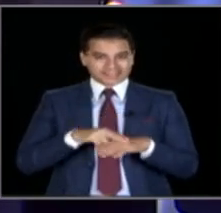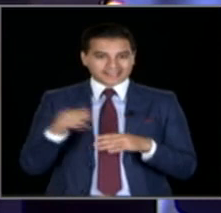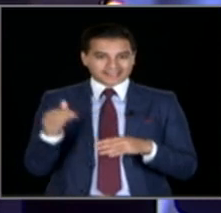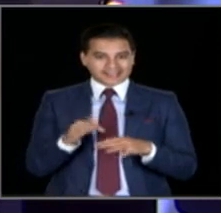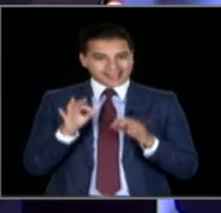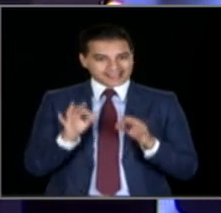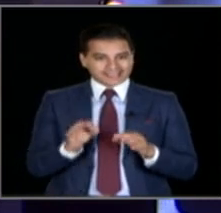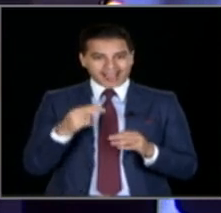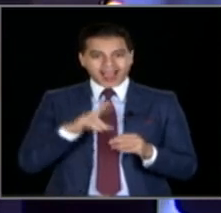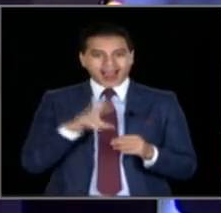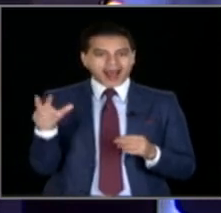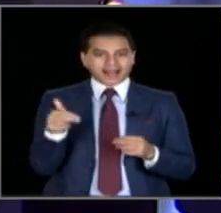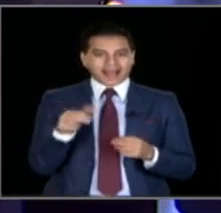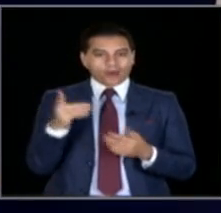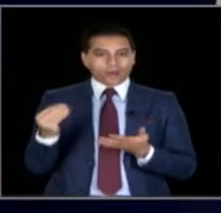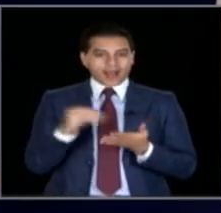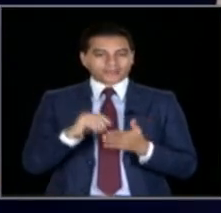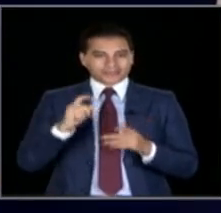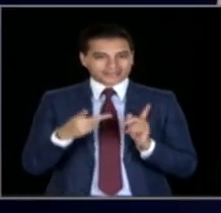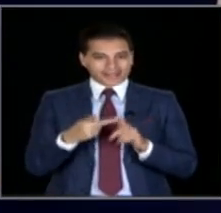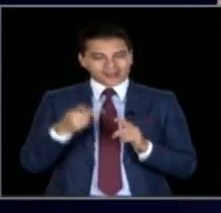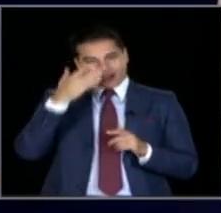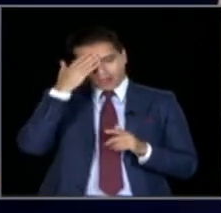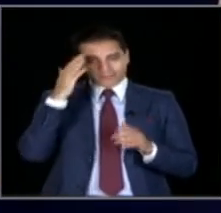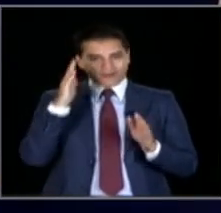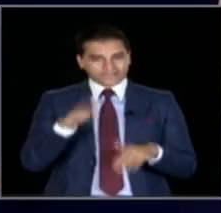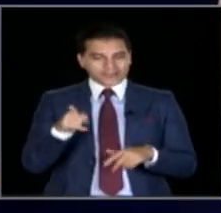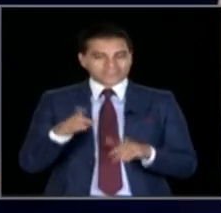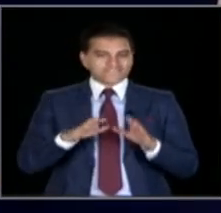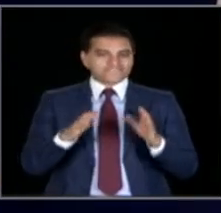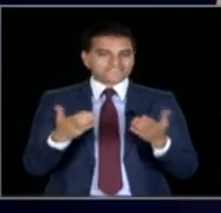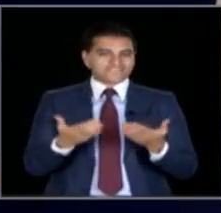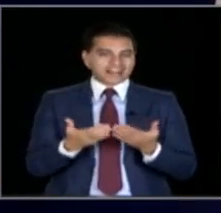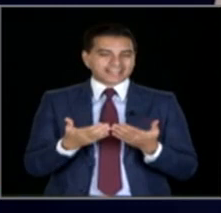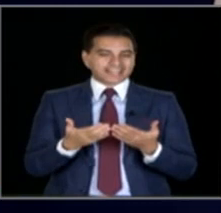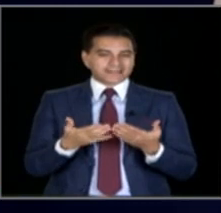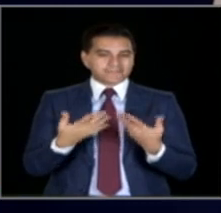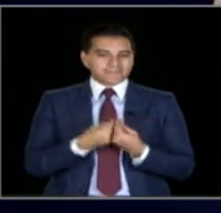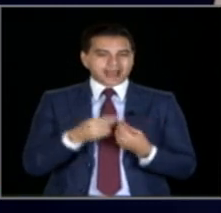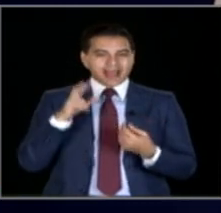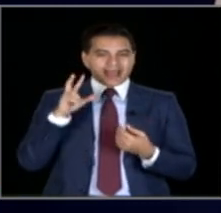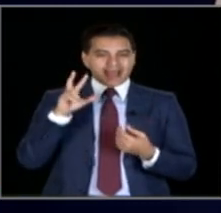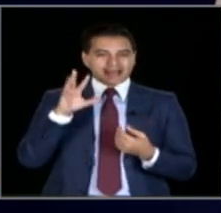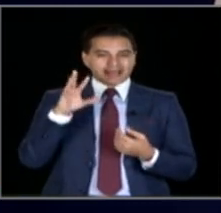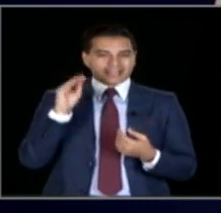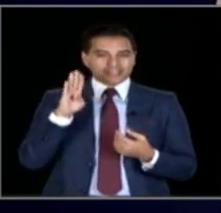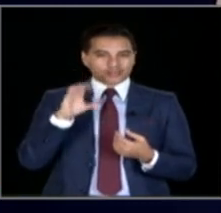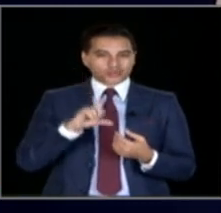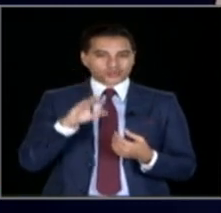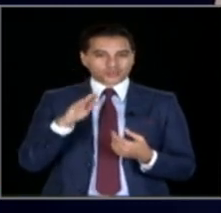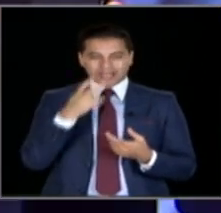أكيد طبعاً. علاء الوحيد اللي بيشارك للمرة التانية في فريق الهكسوس. ربنا يباركك يا رب. مع فريق